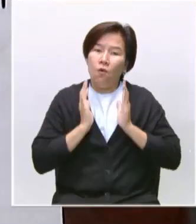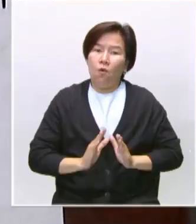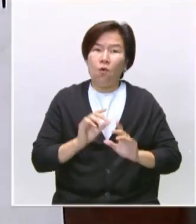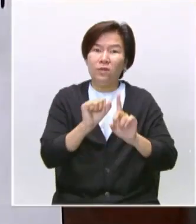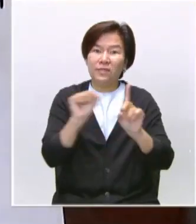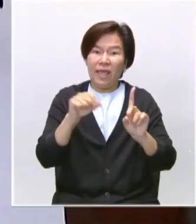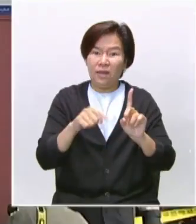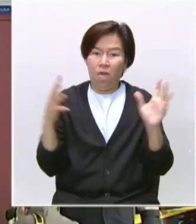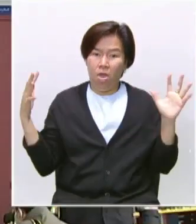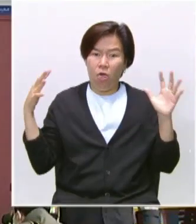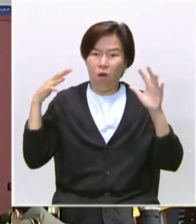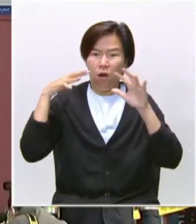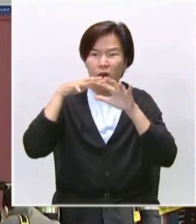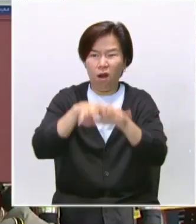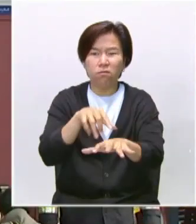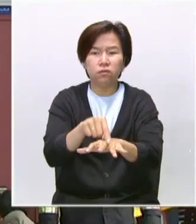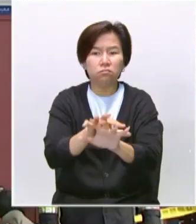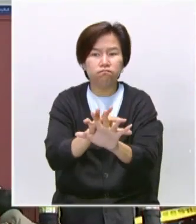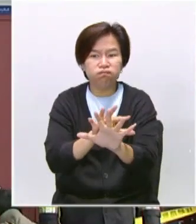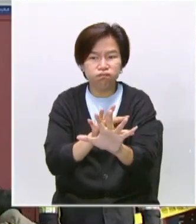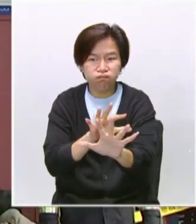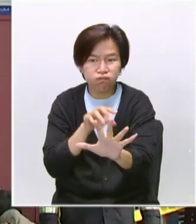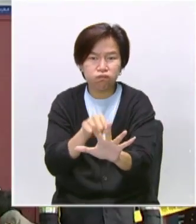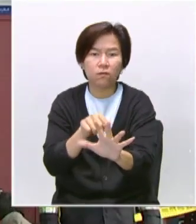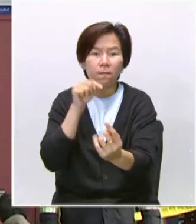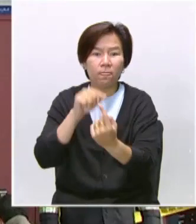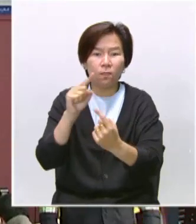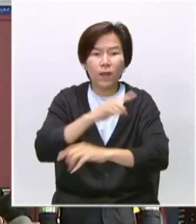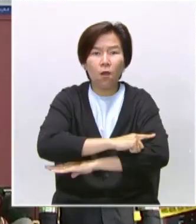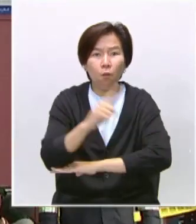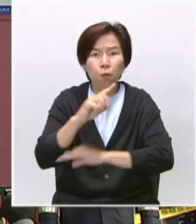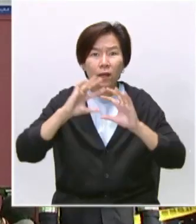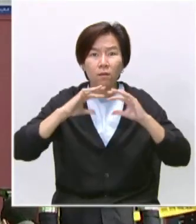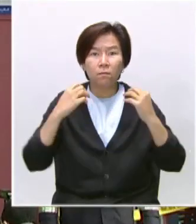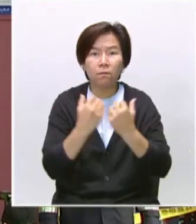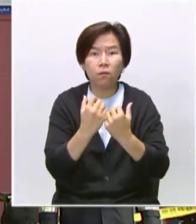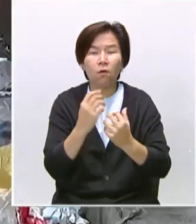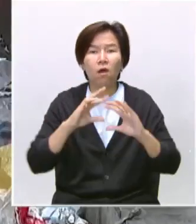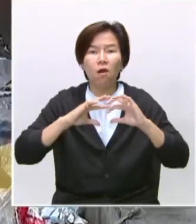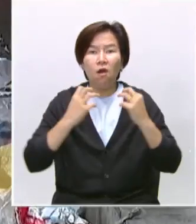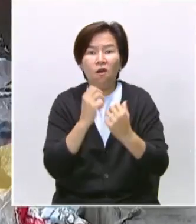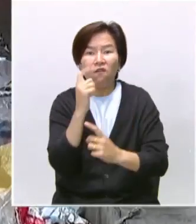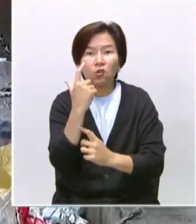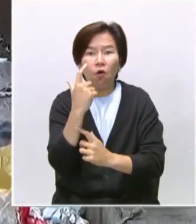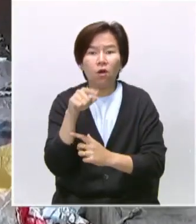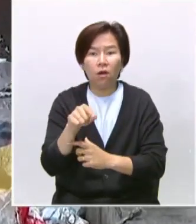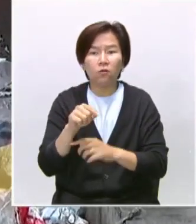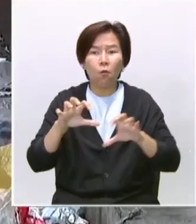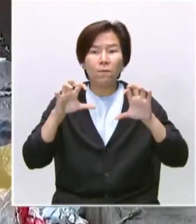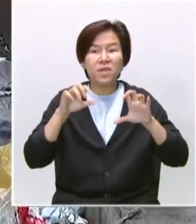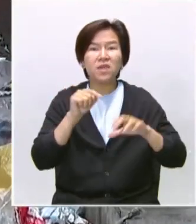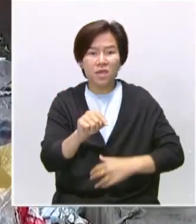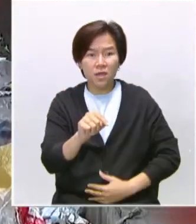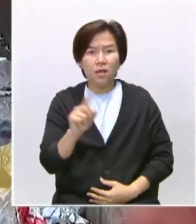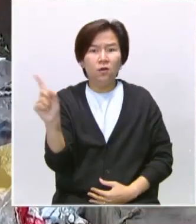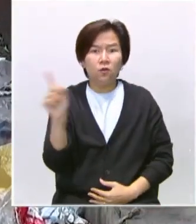นที่ไปรวมตัวกันที่อีแทวอนในคืนวันเกิดเหตุเพื่อฉลองวันฮาโลวีนซึ่งเป็นจำนวนคนที่สูงมากกว่าปกติถึงแม้จะ